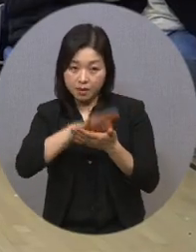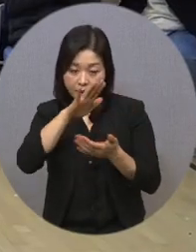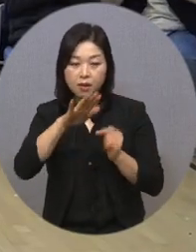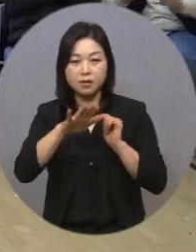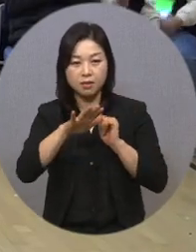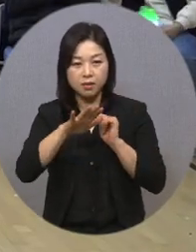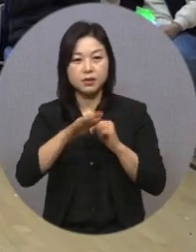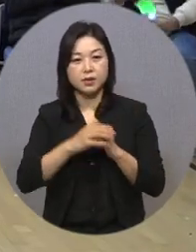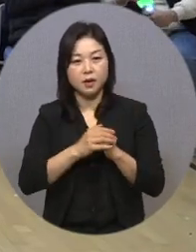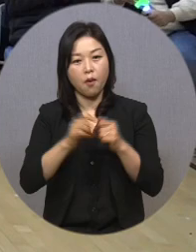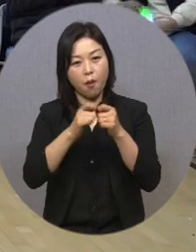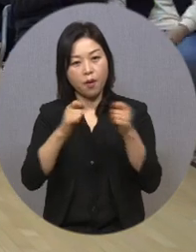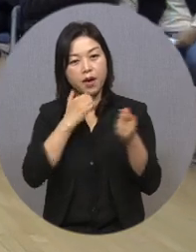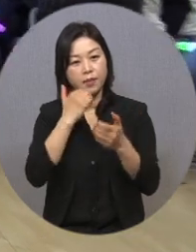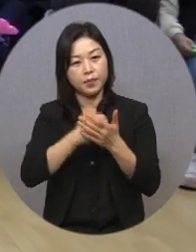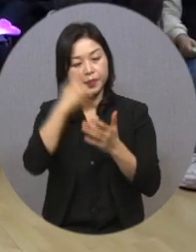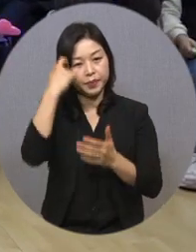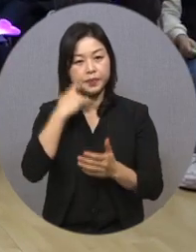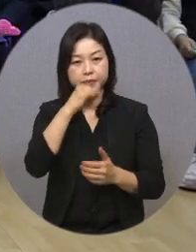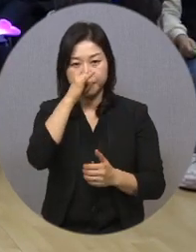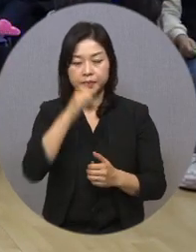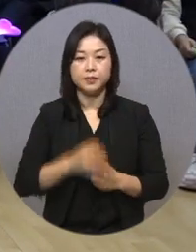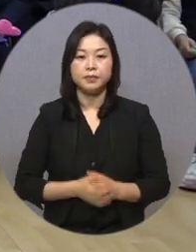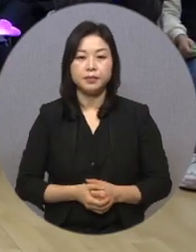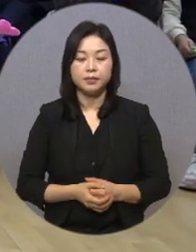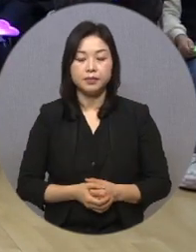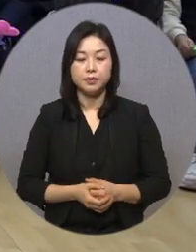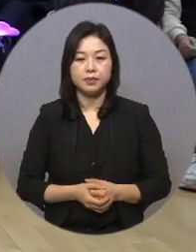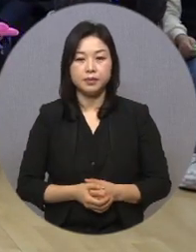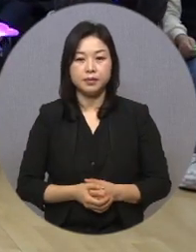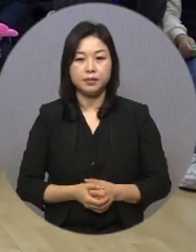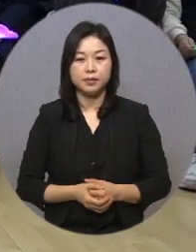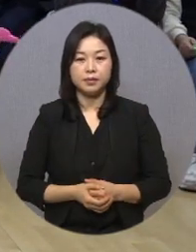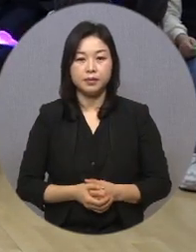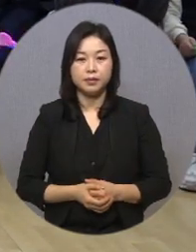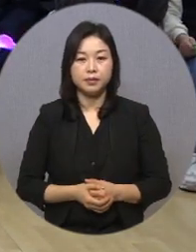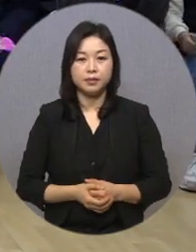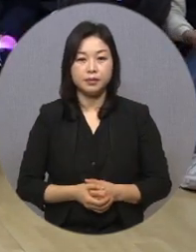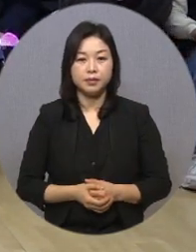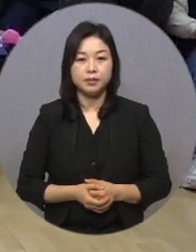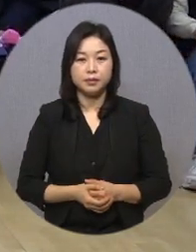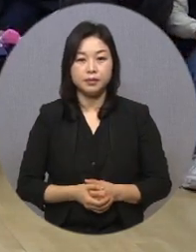여운으로 남는 시간이었습니다. 복지TV 경기방송 정선입니다.